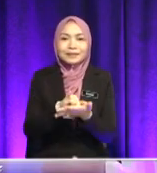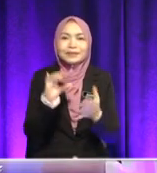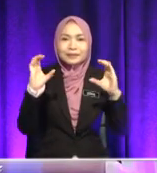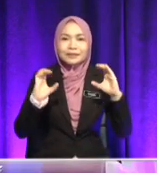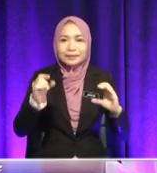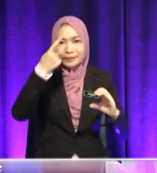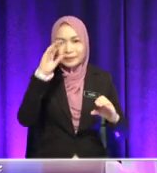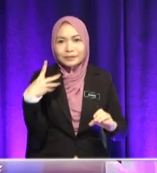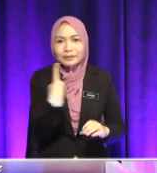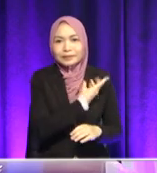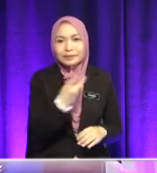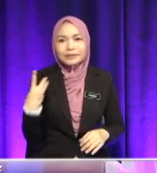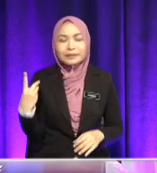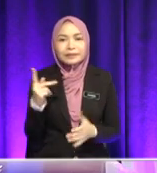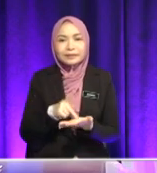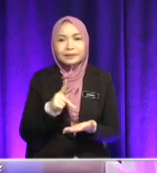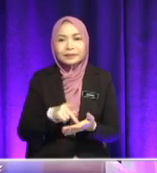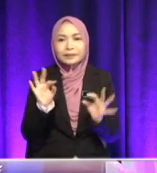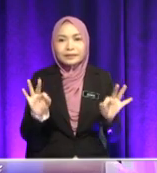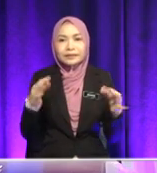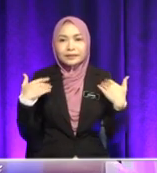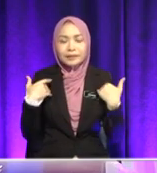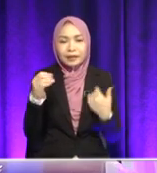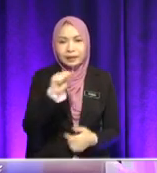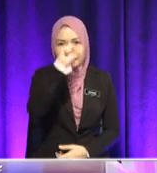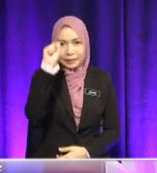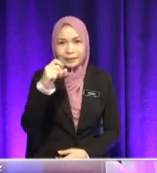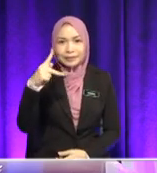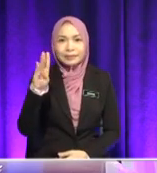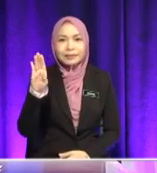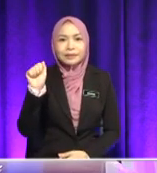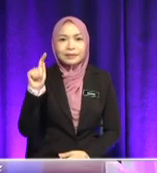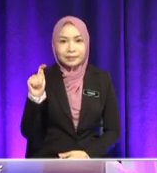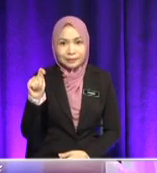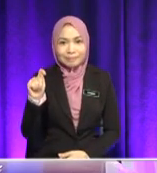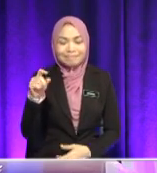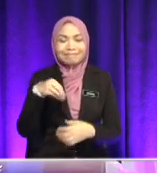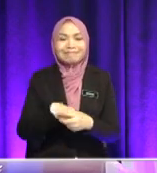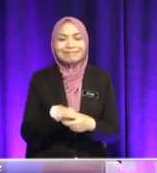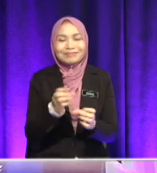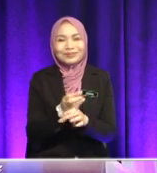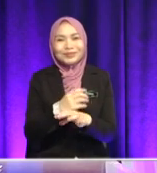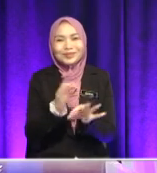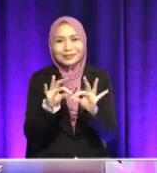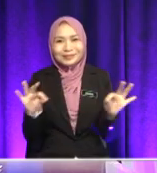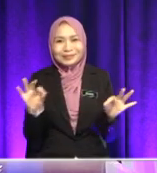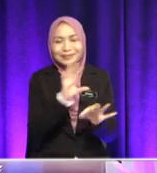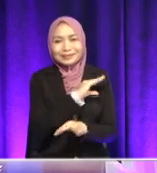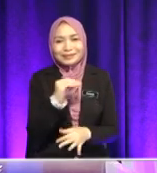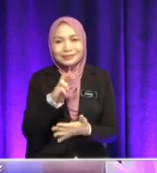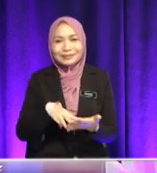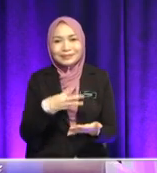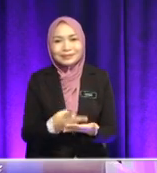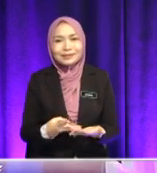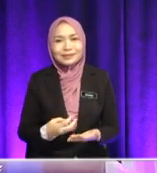untuk kita kira kalau ada seorang cewek yang berbentuk raja dan juga membentuk ayat Jangan risau sebab kalau tadi kalau kita tidak